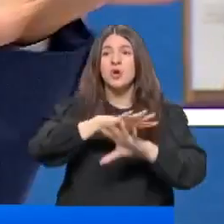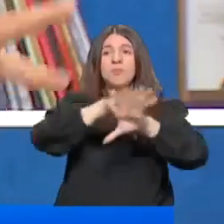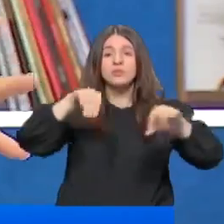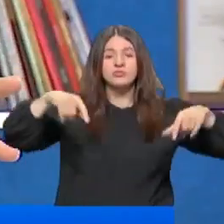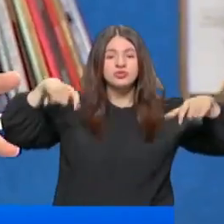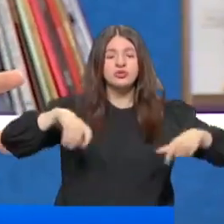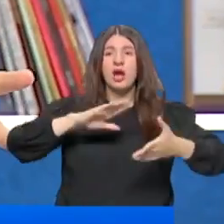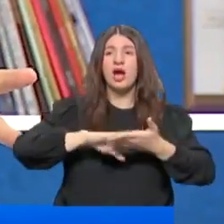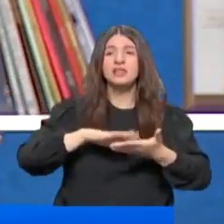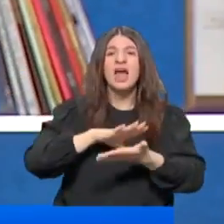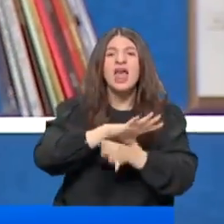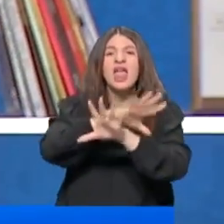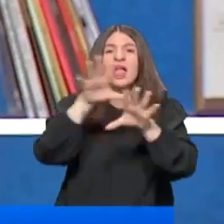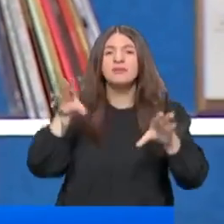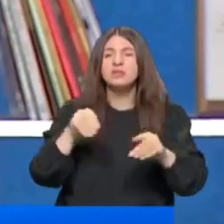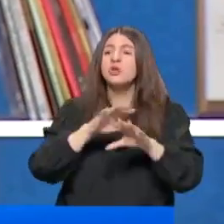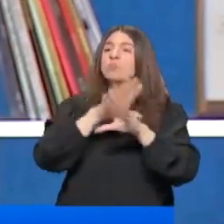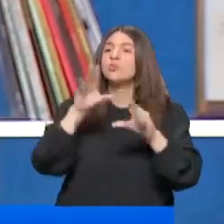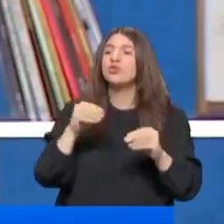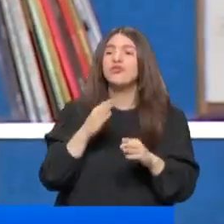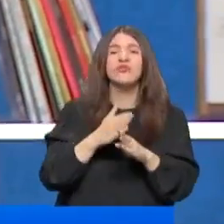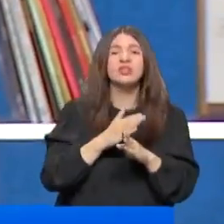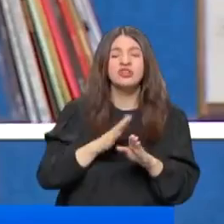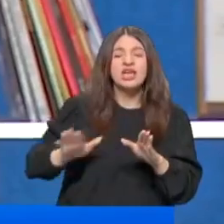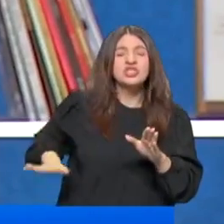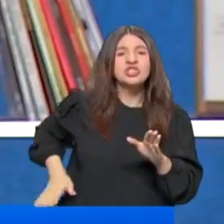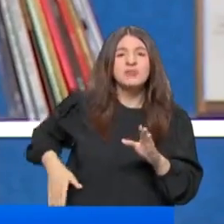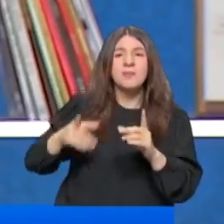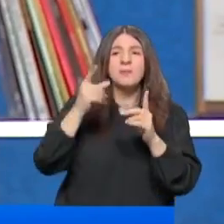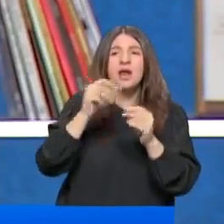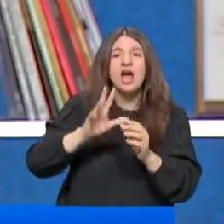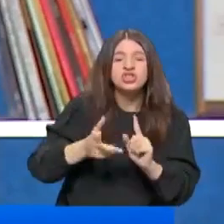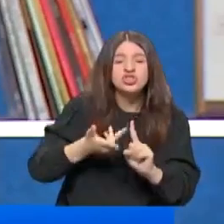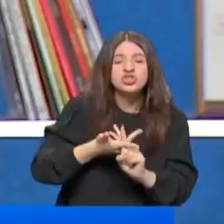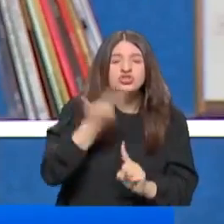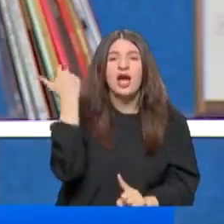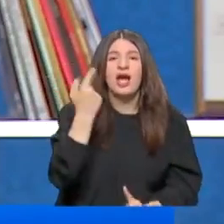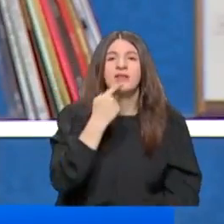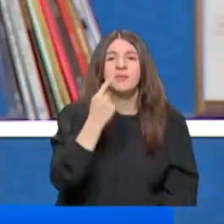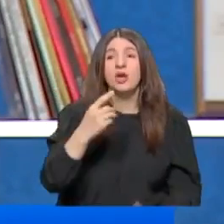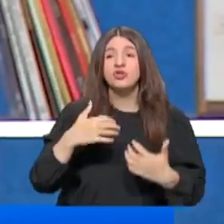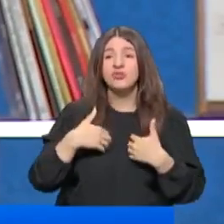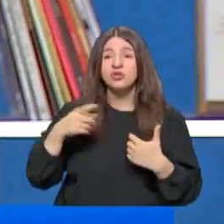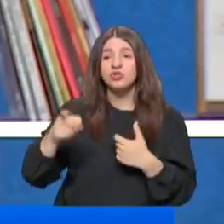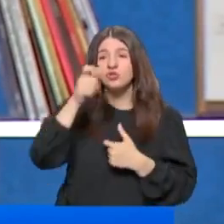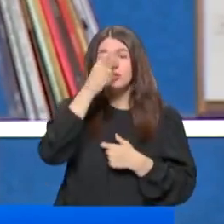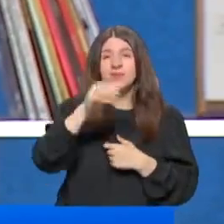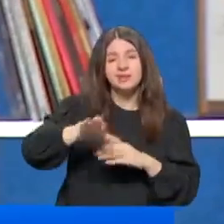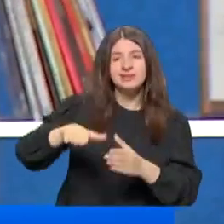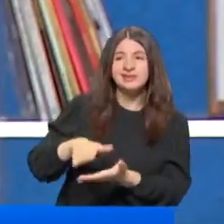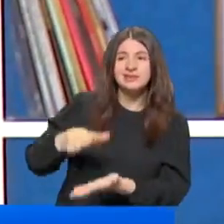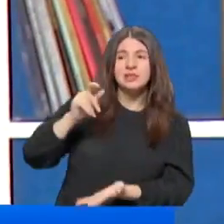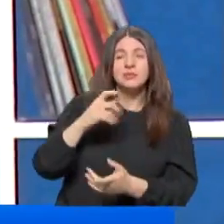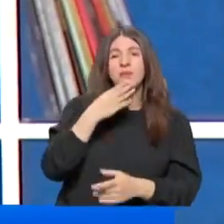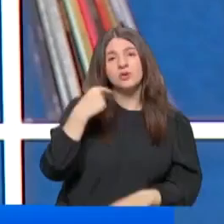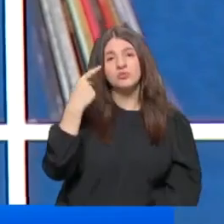bütün bu Sudaki arkadaşların ve bütün vatandaşın cebindeki paradan çalmak demek güvenip de şu sütlü asıl bir kenara